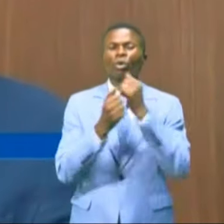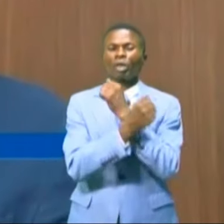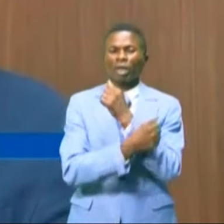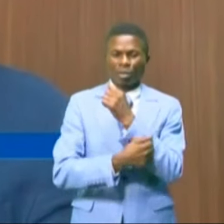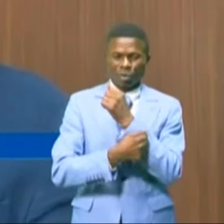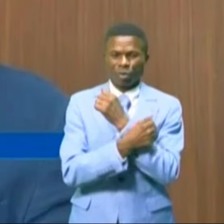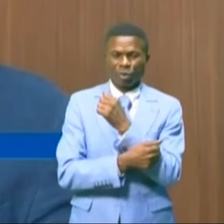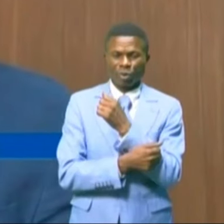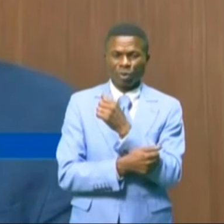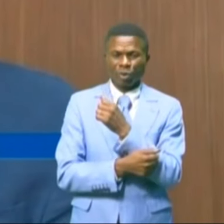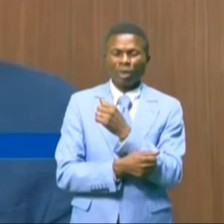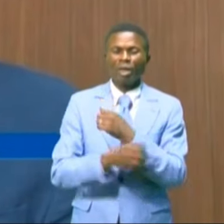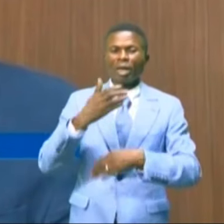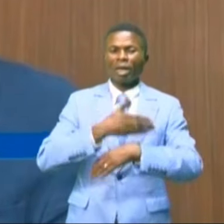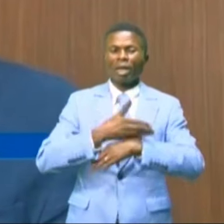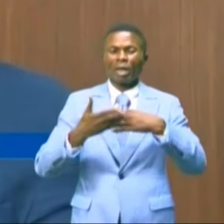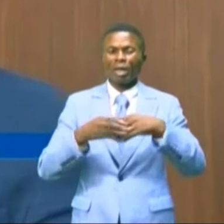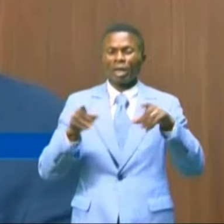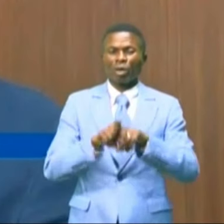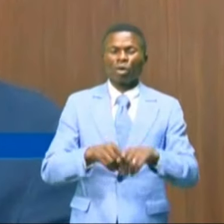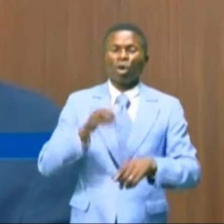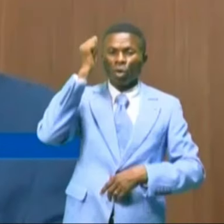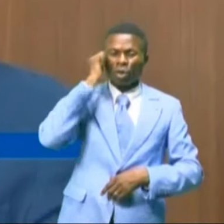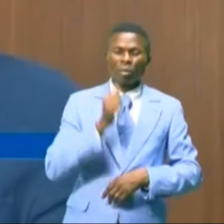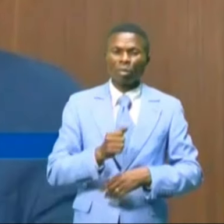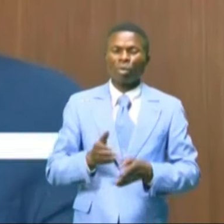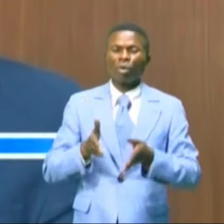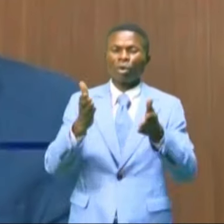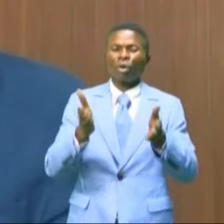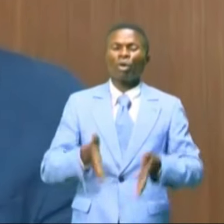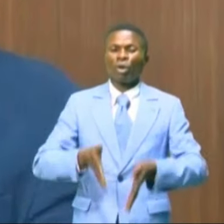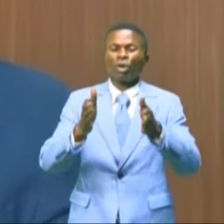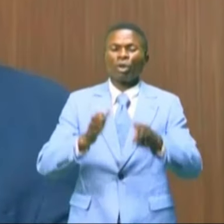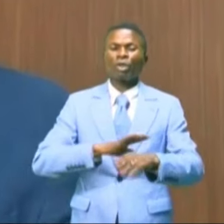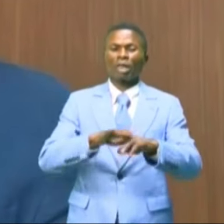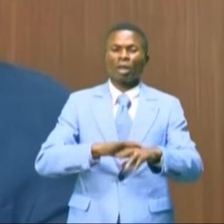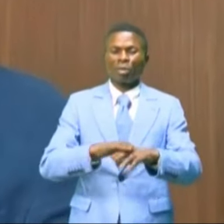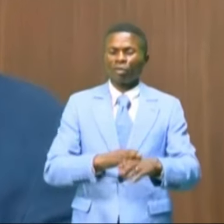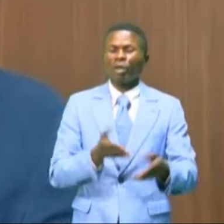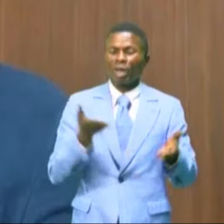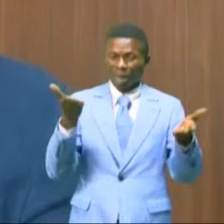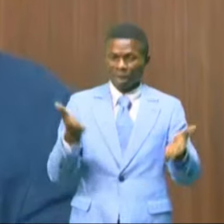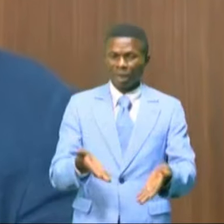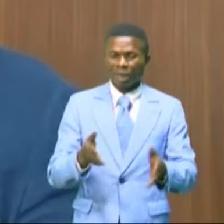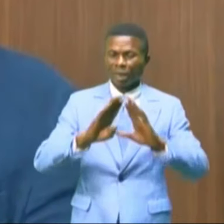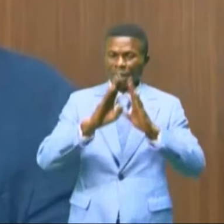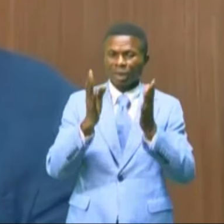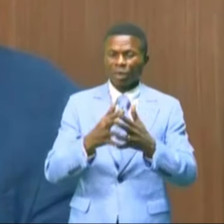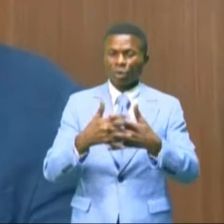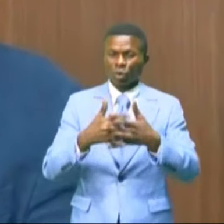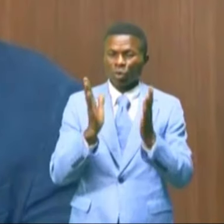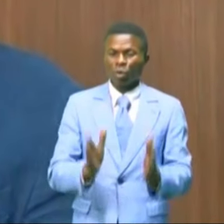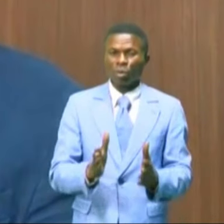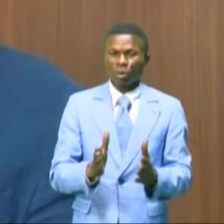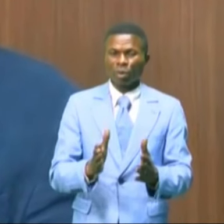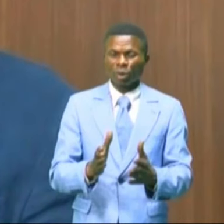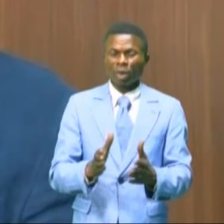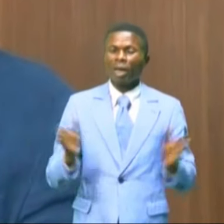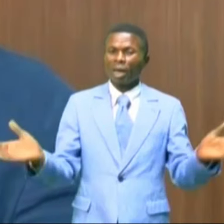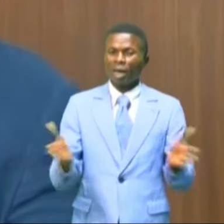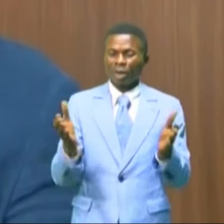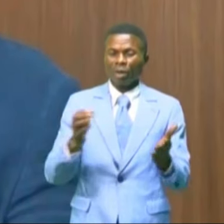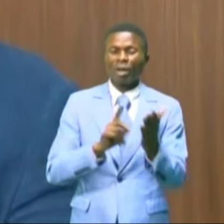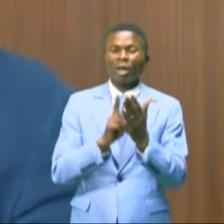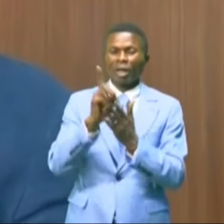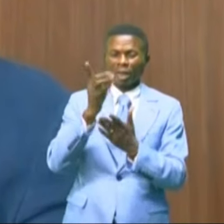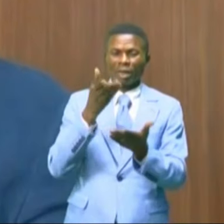les infrastructures de développement comme les ports, les chemins de fer, ça en font partie. Et que tous les partenariats qui peuvent encourager ces